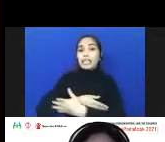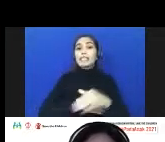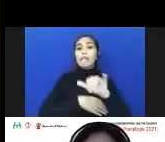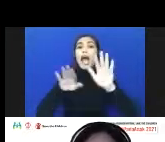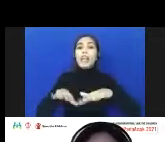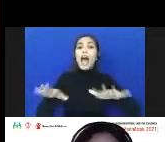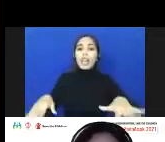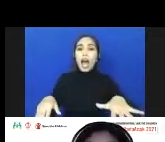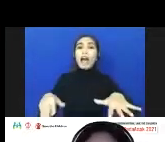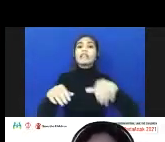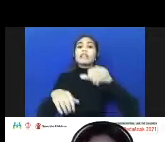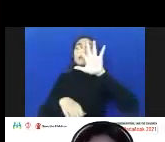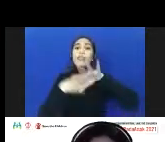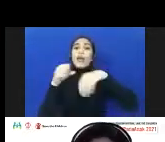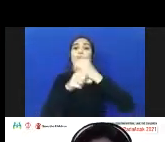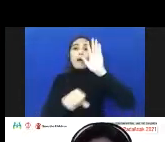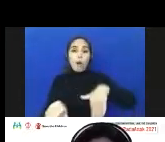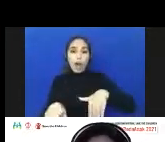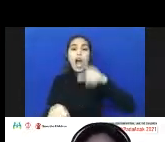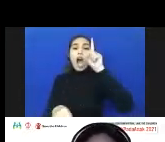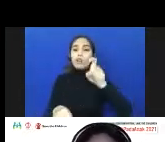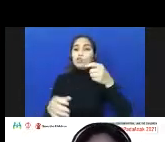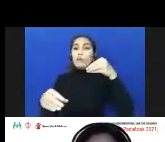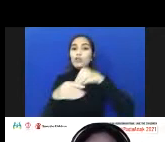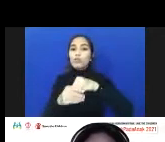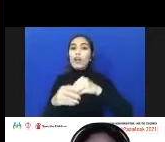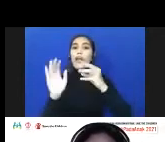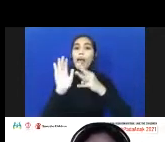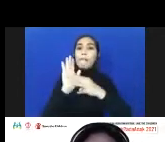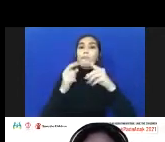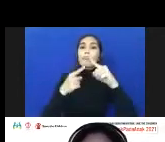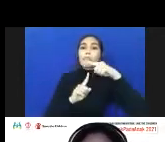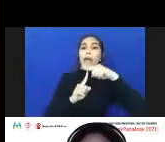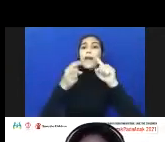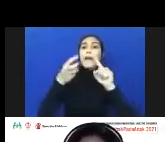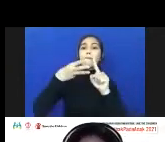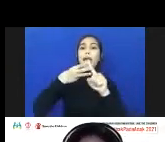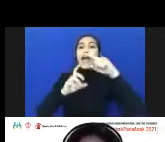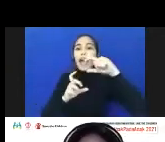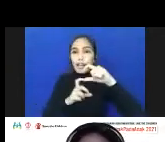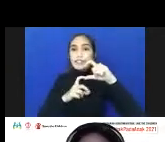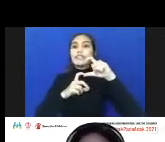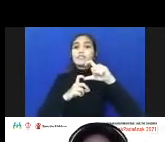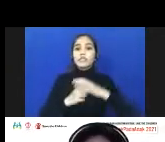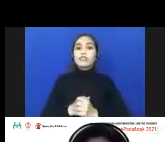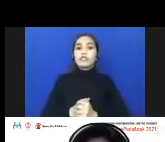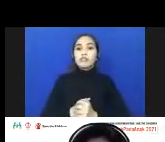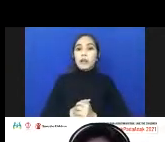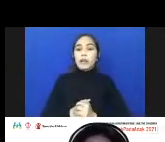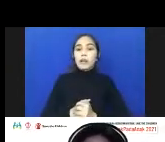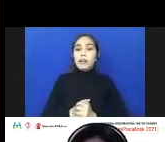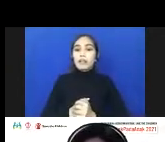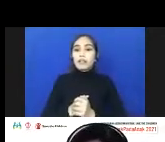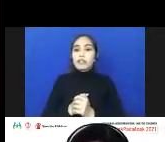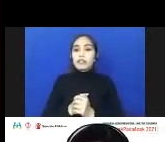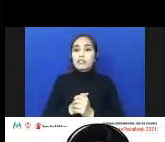dilakukan antara lain melalui MTBS. Kemudian tentang Permenkes nomor 4 2019 juga